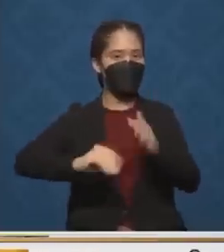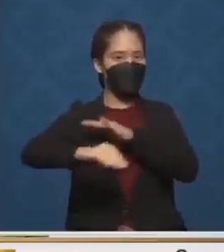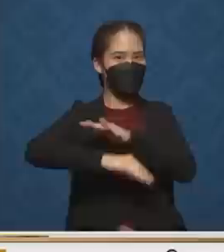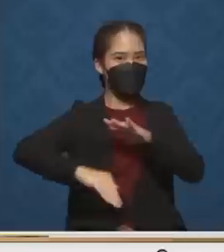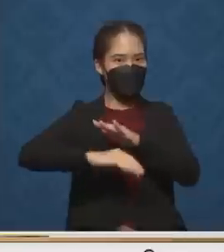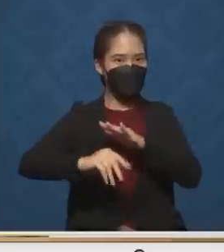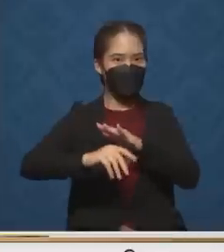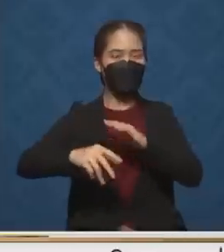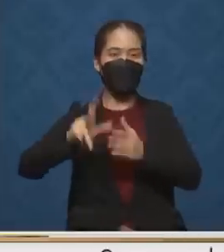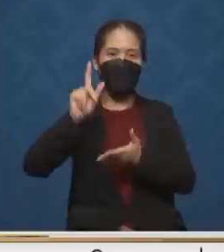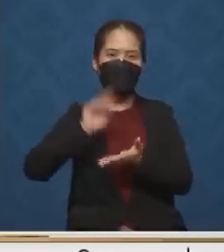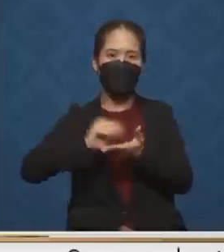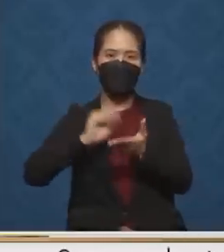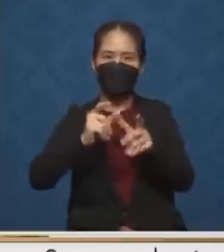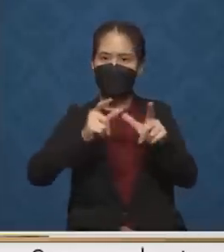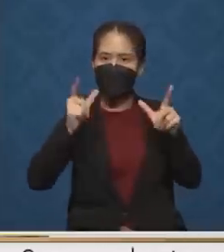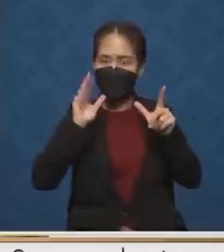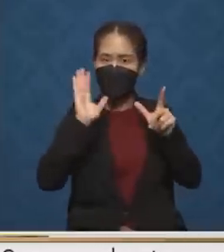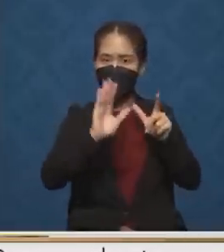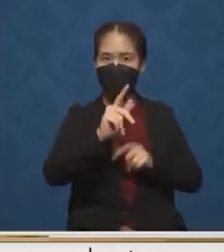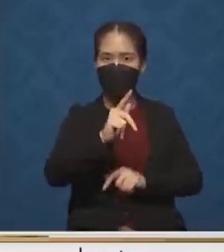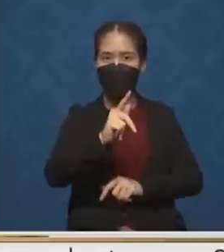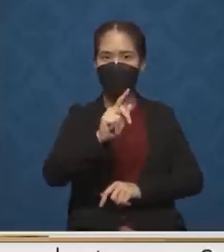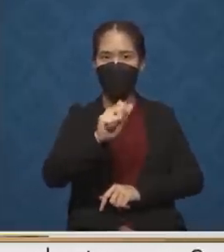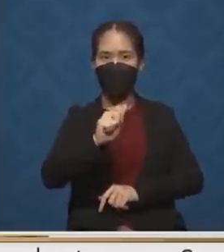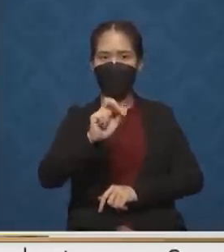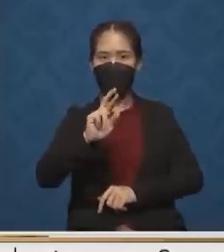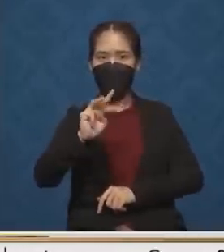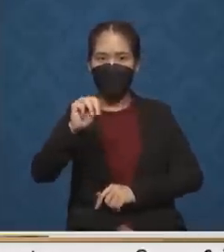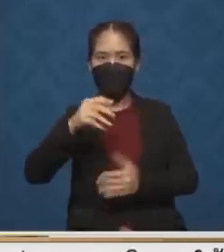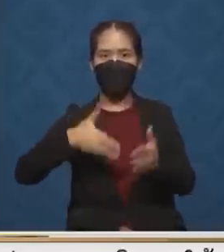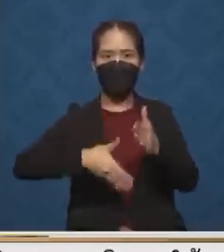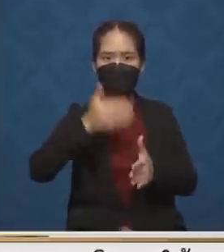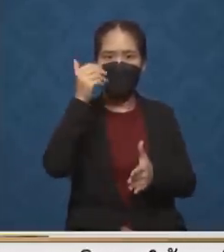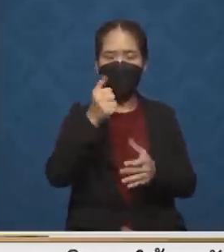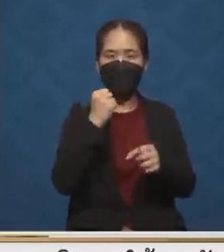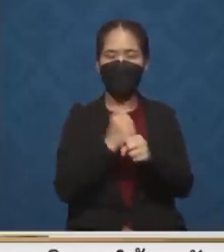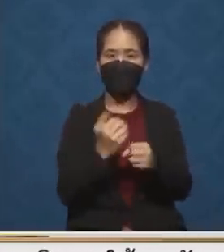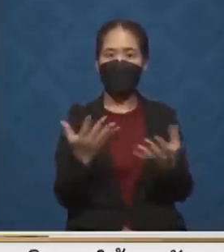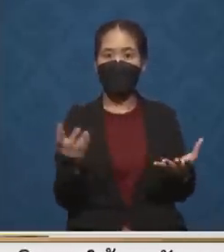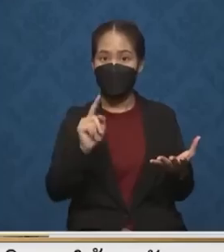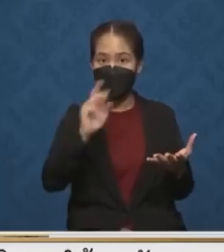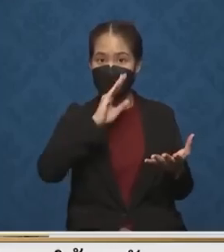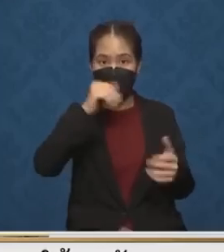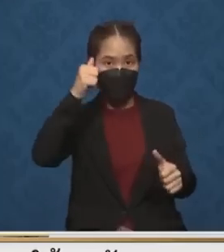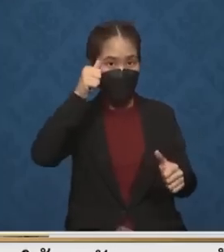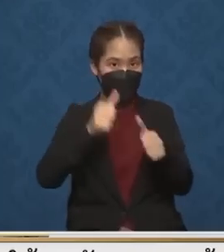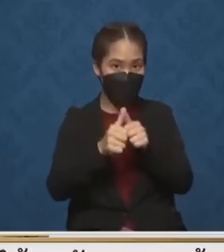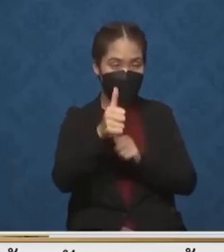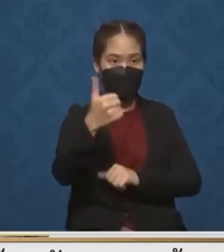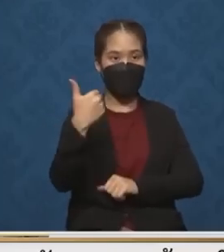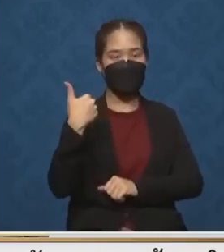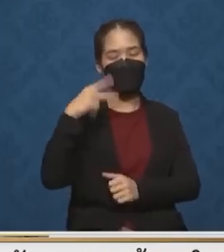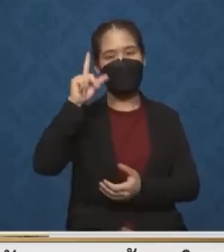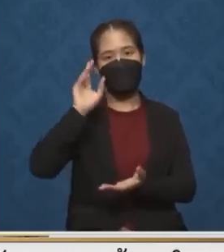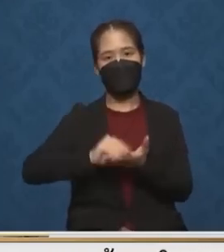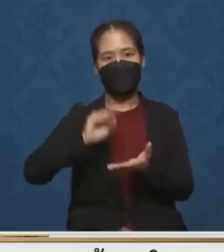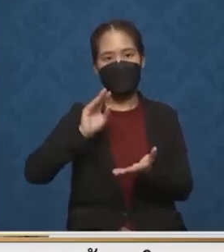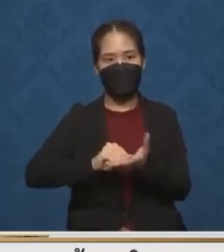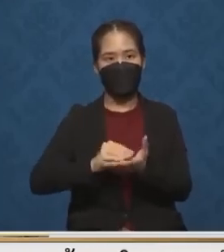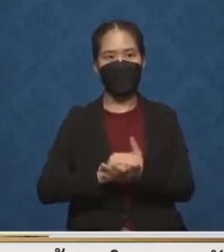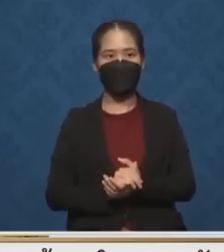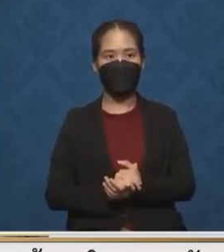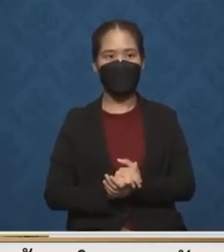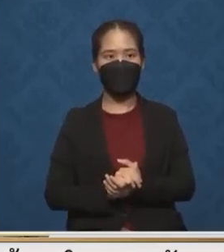องกอรมนอสำเร็จมัจะเป็ยไถ้าจำกได้มัจะมีข้อมูล Watchlist